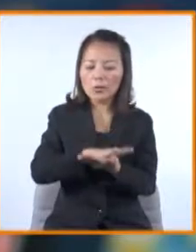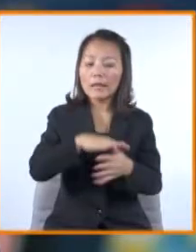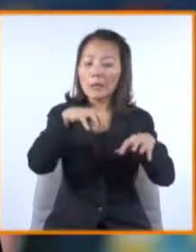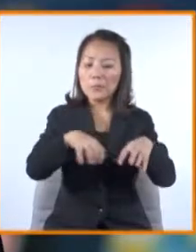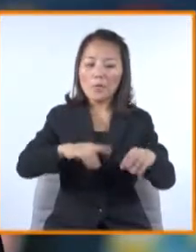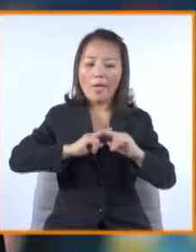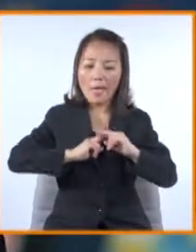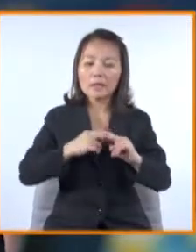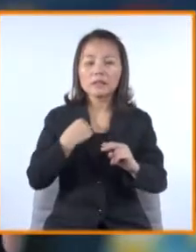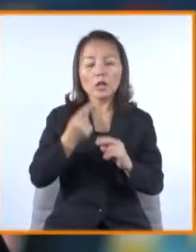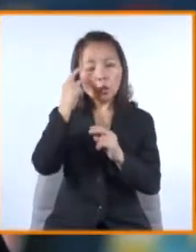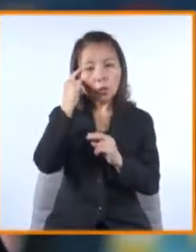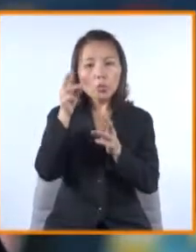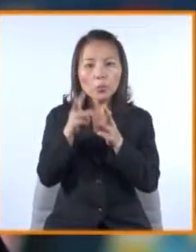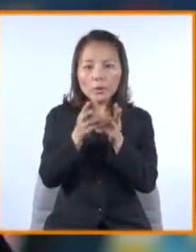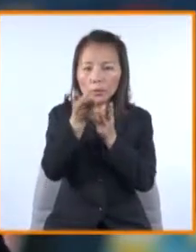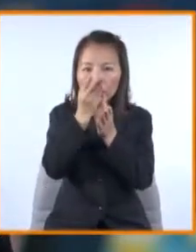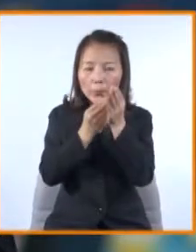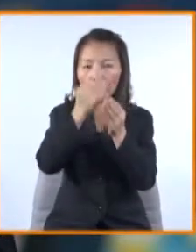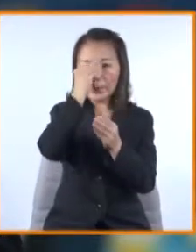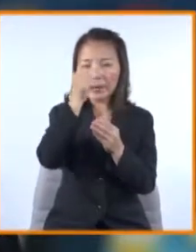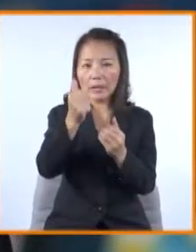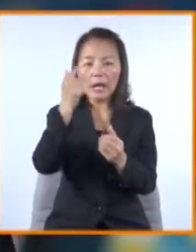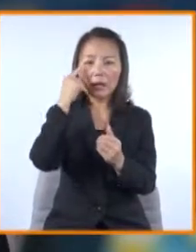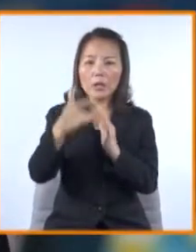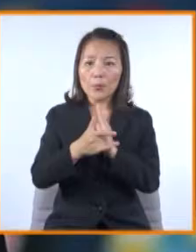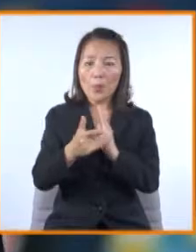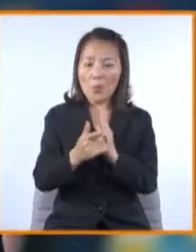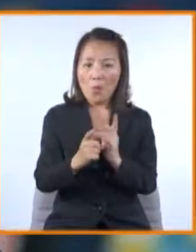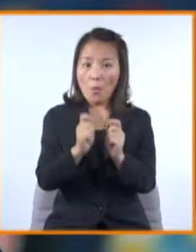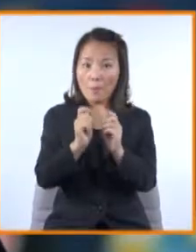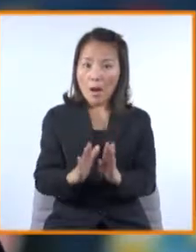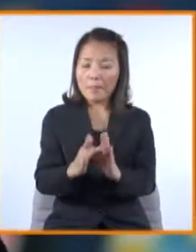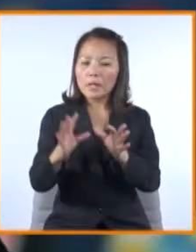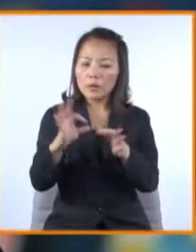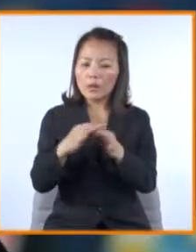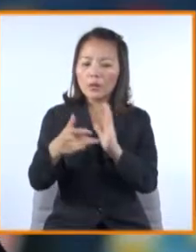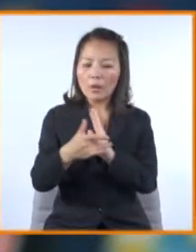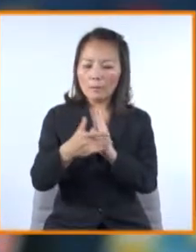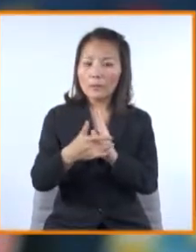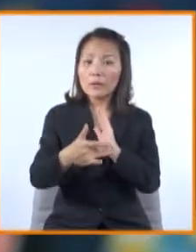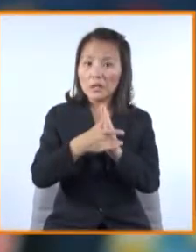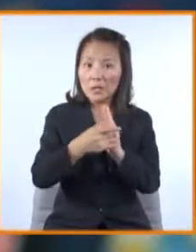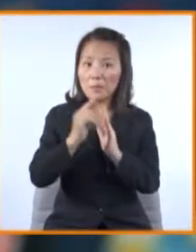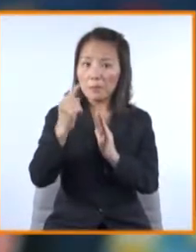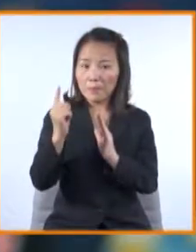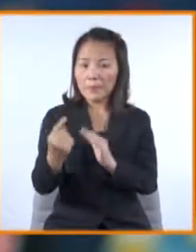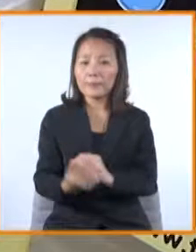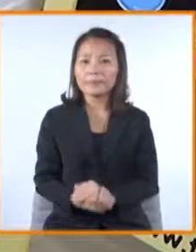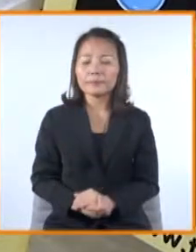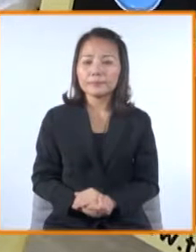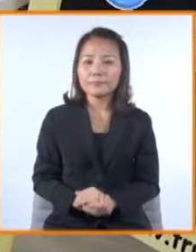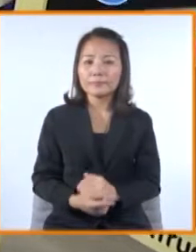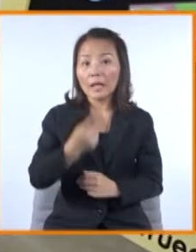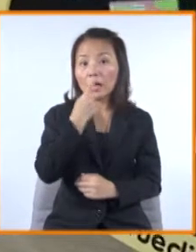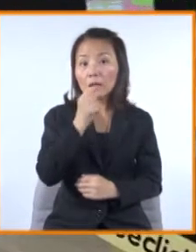าถึงการเรียนการสอนในรูปแบบต้องบอกว่า Creative Learning Innovation นั่นหมายถึงนวัตกรรมการเรียนการสอนแบบสร้างสรรค์